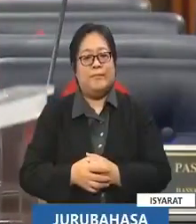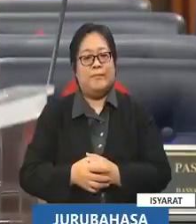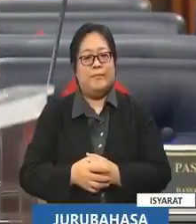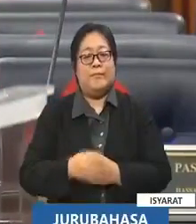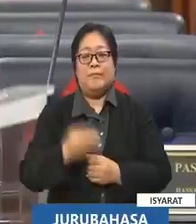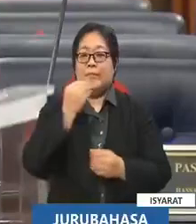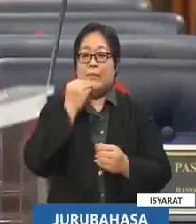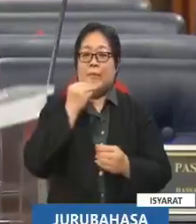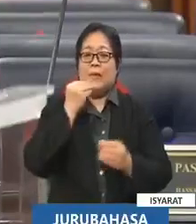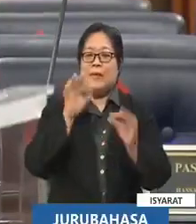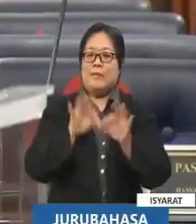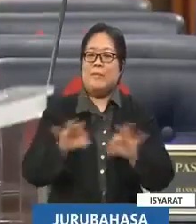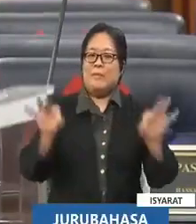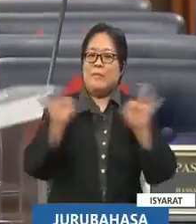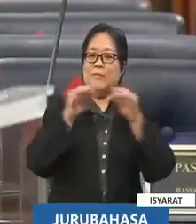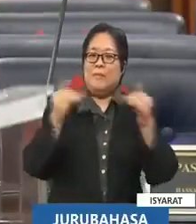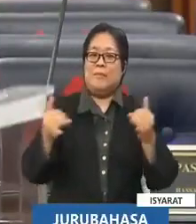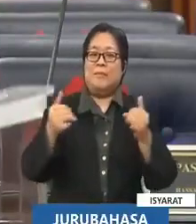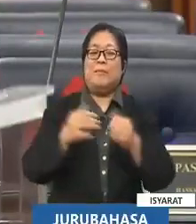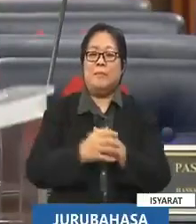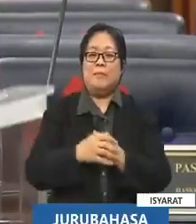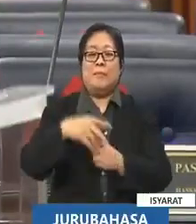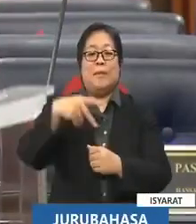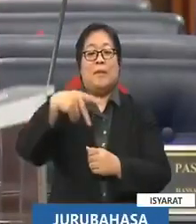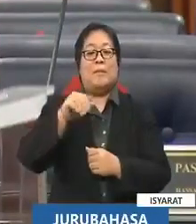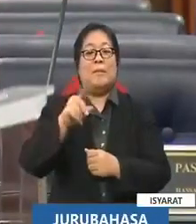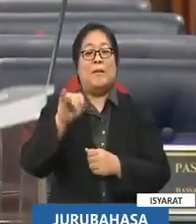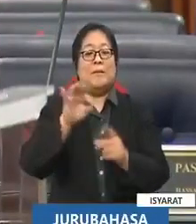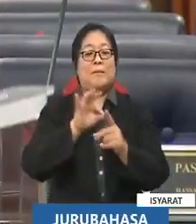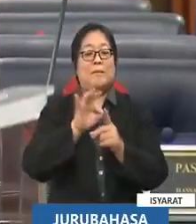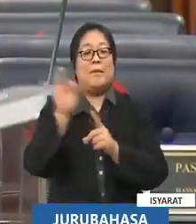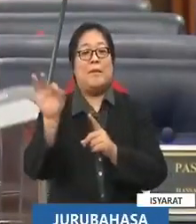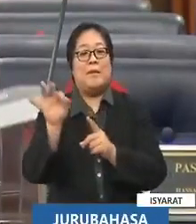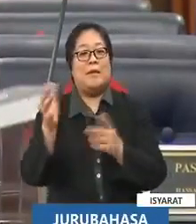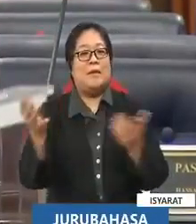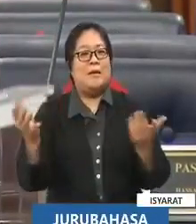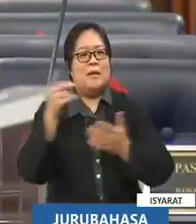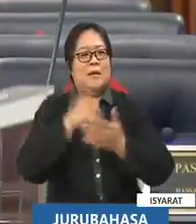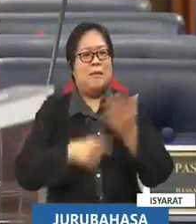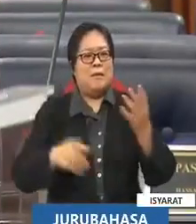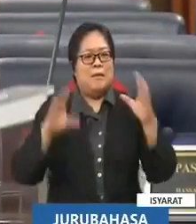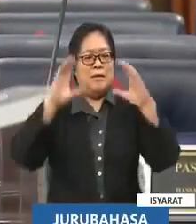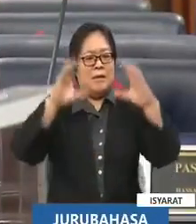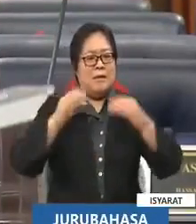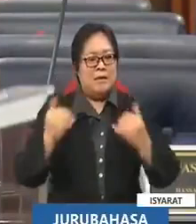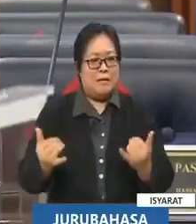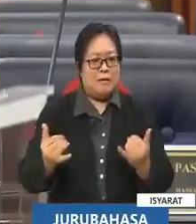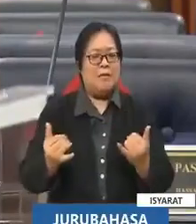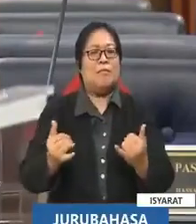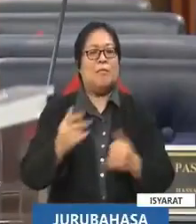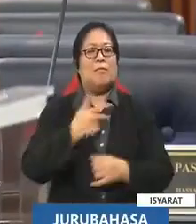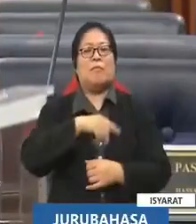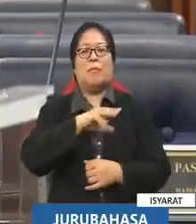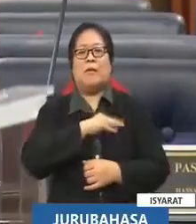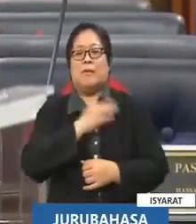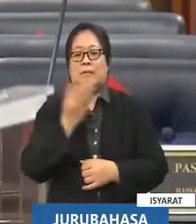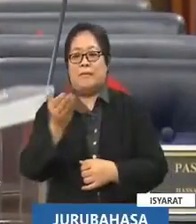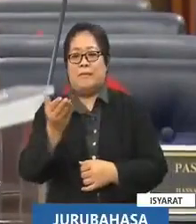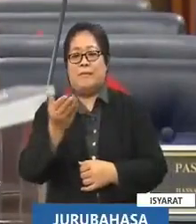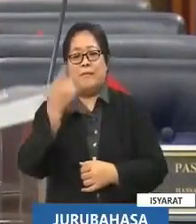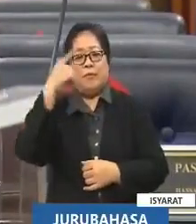makanan yang terutama yaitu Padi Apakah berdekatan terkini di jalan kali commence